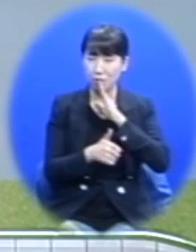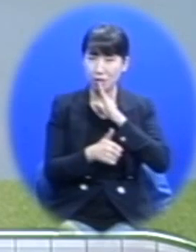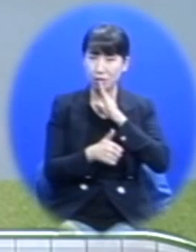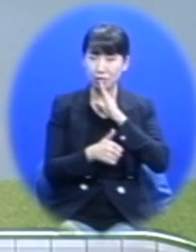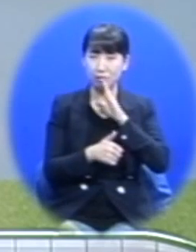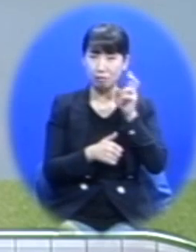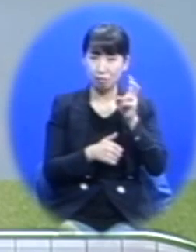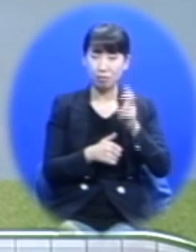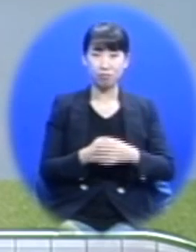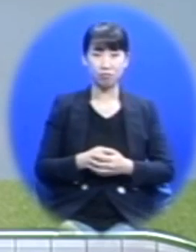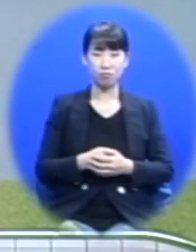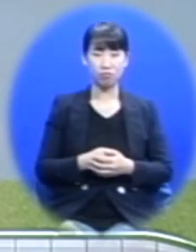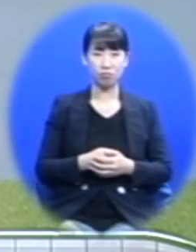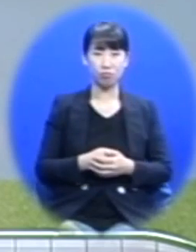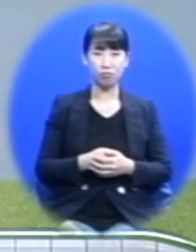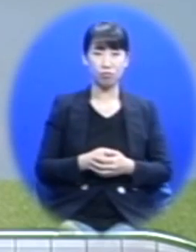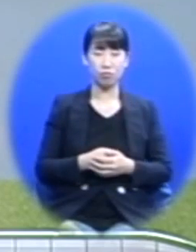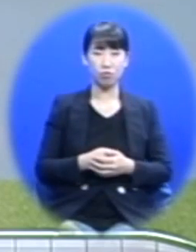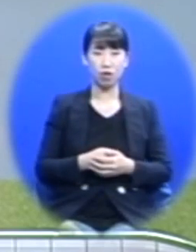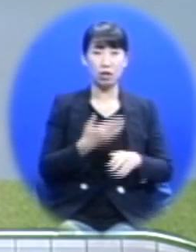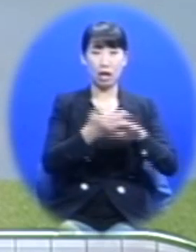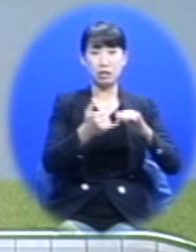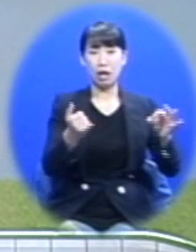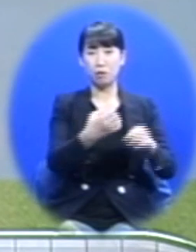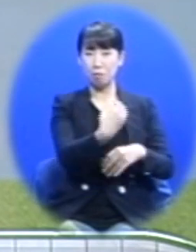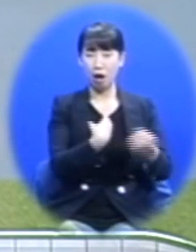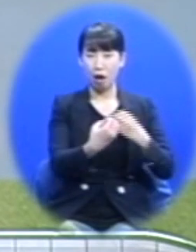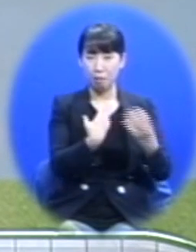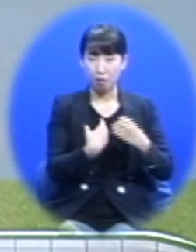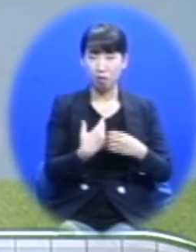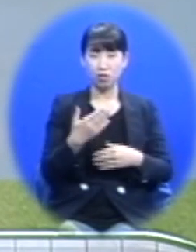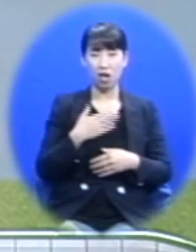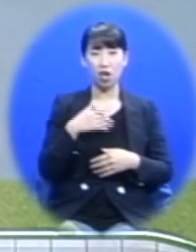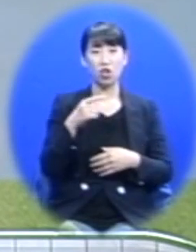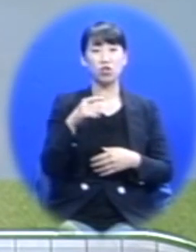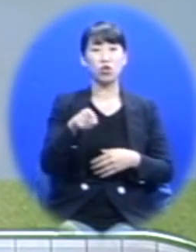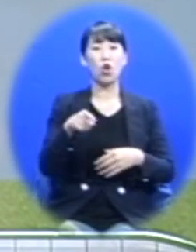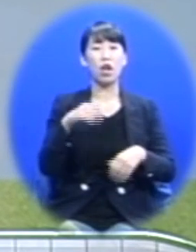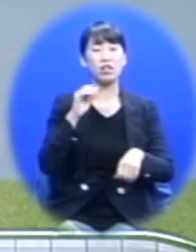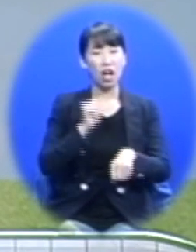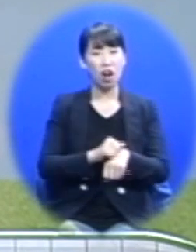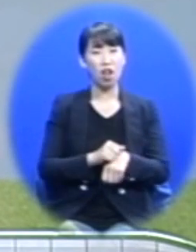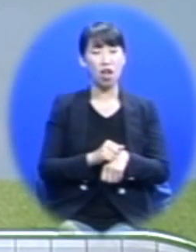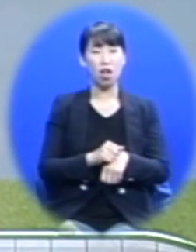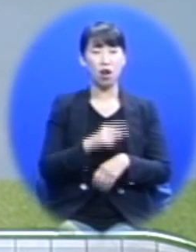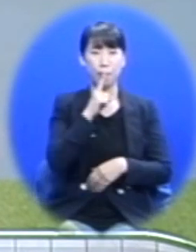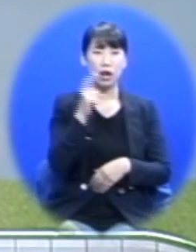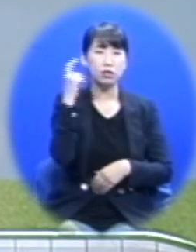잘하세요. 당신 일이나. 당신 할 때 이렇게 될 줄 알았다니까 내가. 이런 소리나 듣지